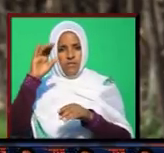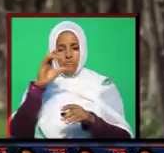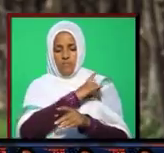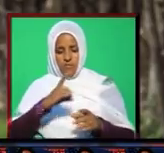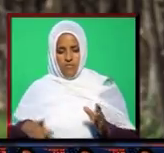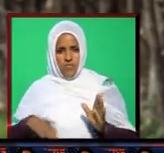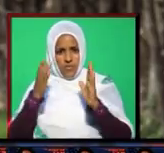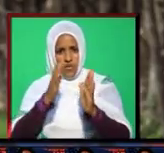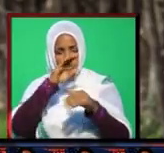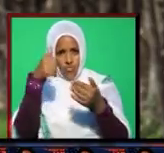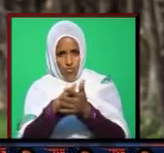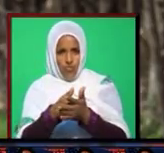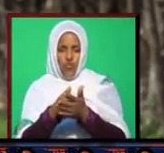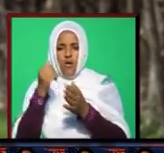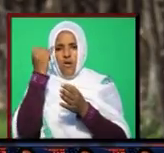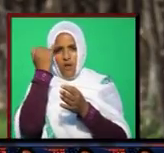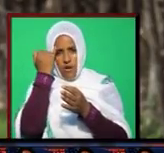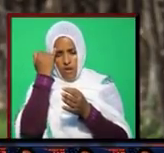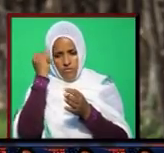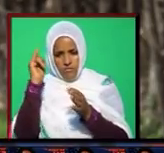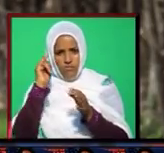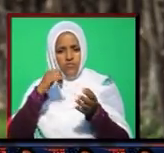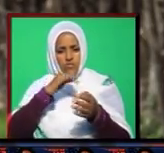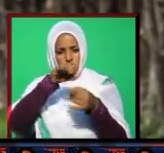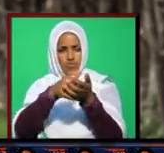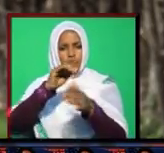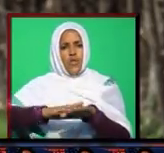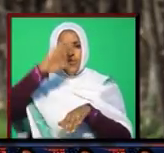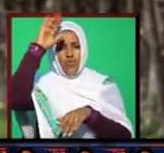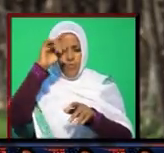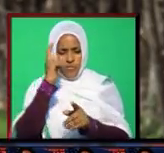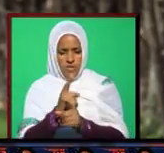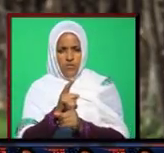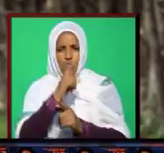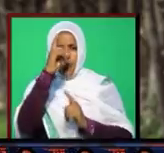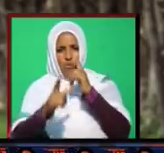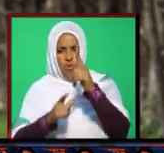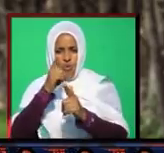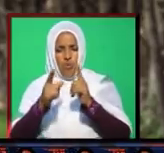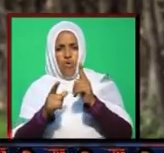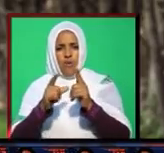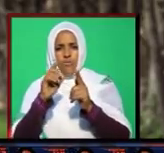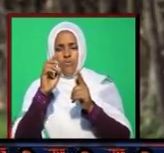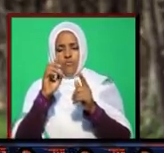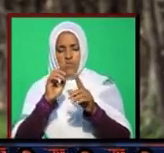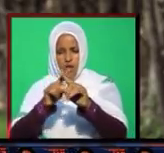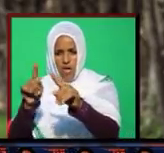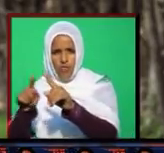በቆሮንቶስ ከነበሩት ምእመናንና ከነበሩት ቢጽ ሐሳውያን በልጦ በሚገባ በተለያየ ቋንቋ በቆሮንቶስ ውስጥ